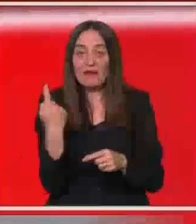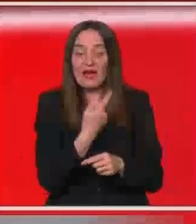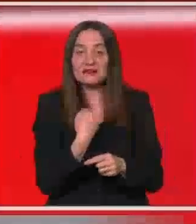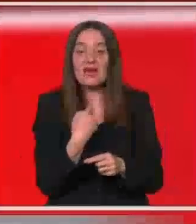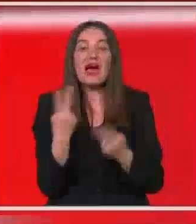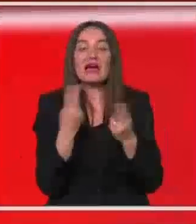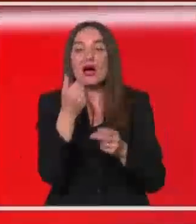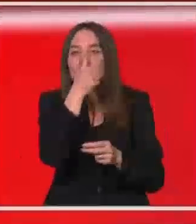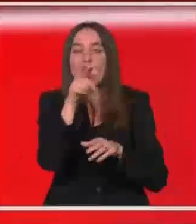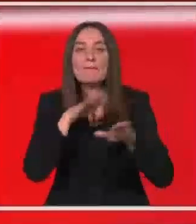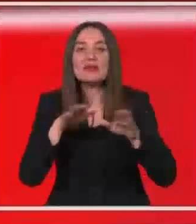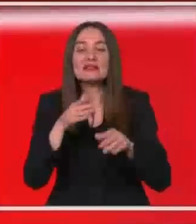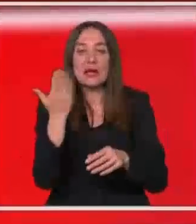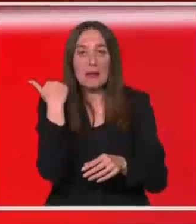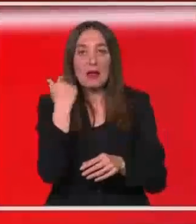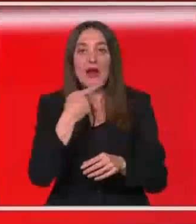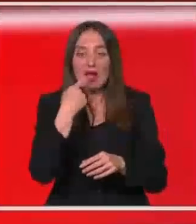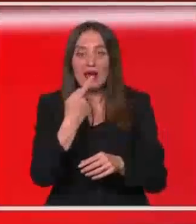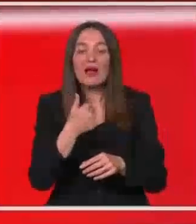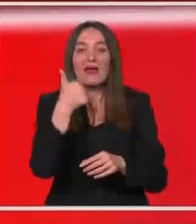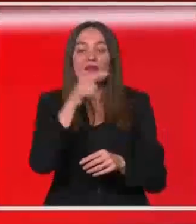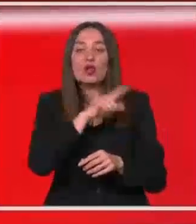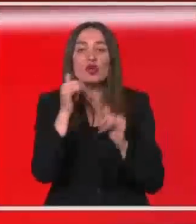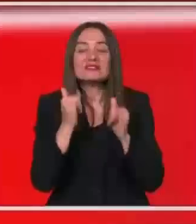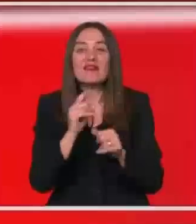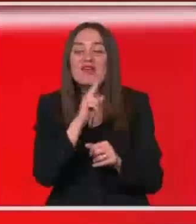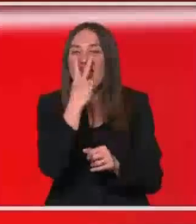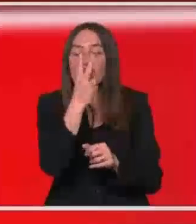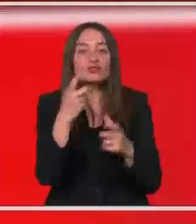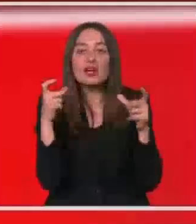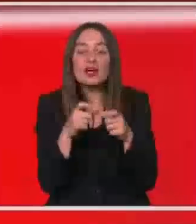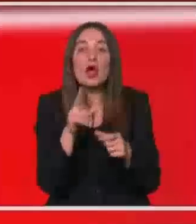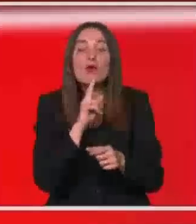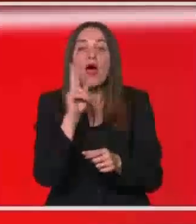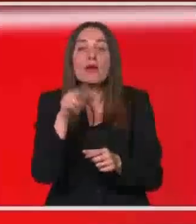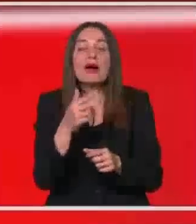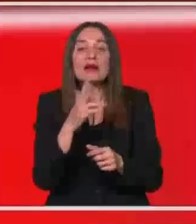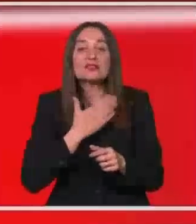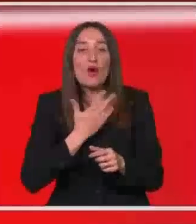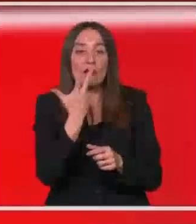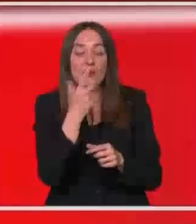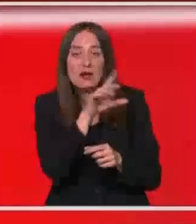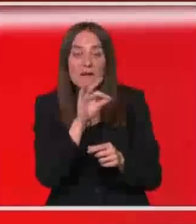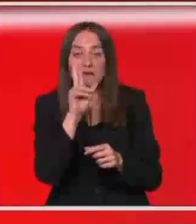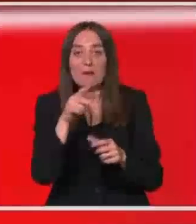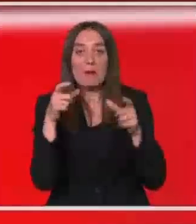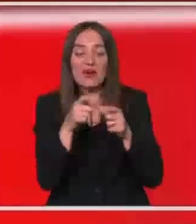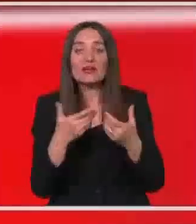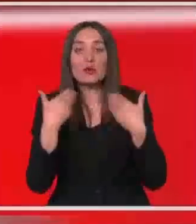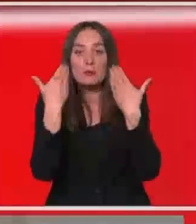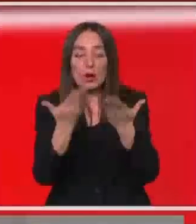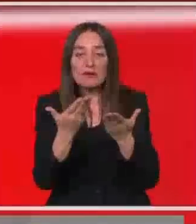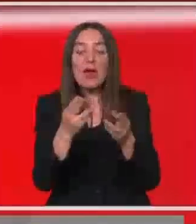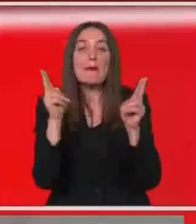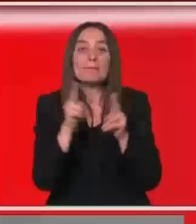je ministar malo pre rekao, jedna do sad neviđena kriza koja ima nekad svoje tri aspekta. Imamo krizu ponude, jer je